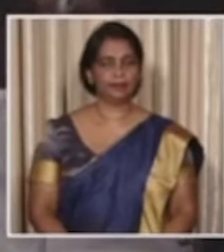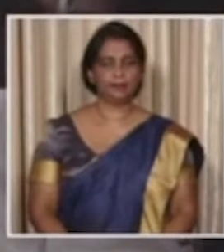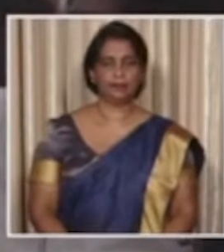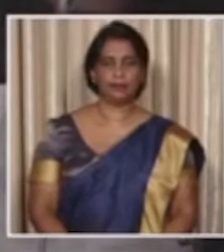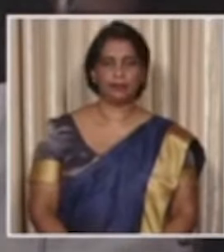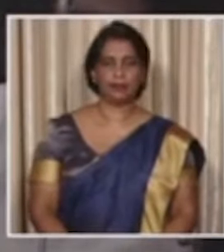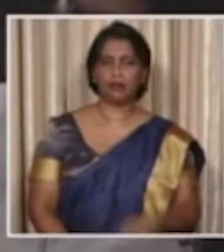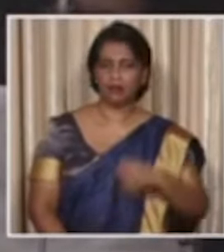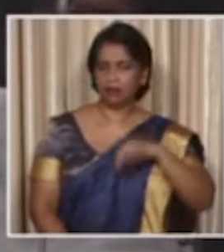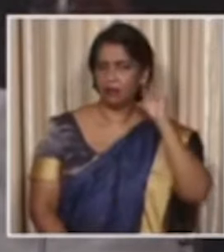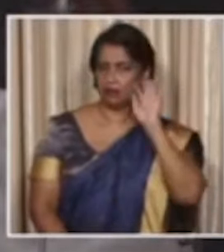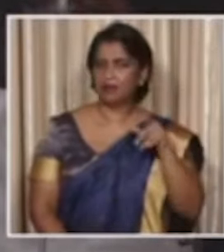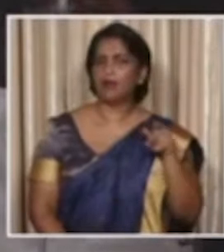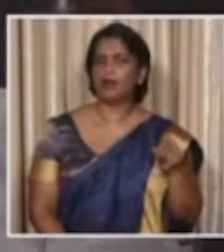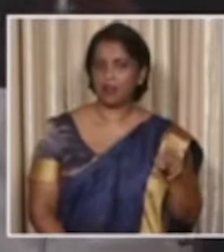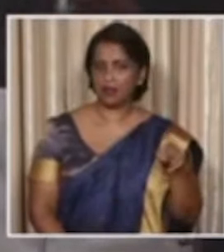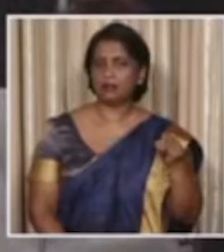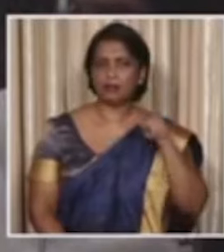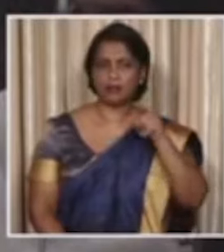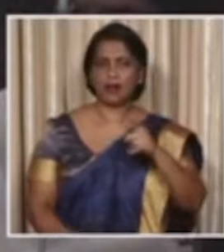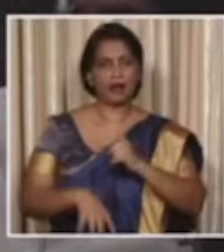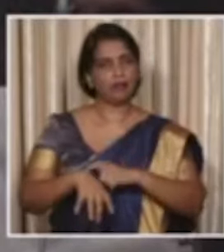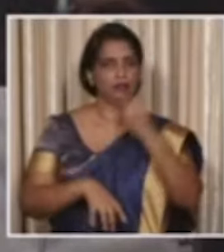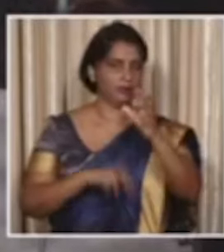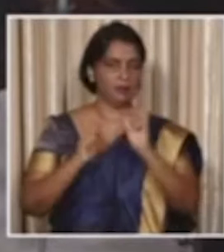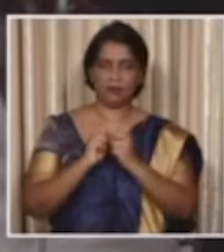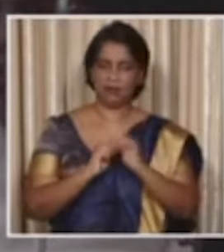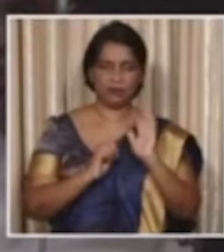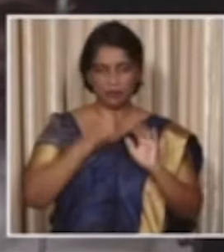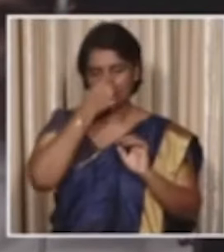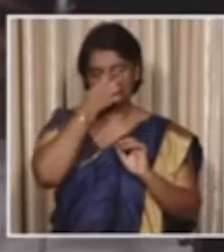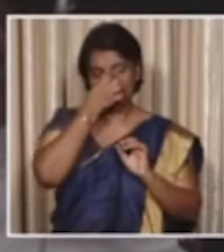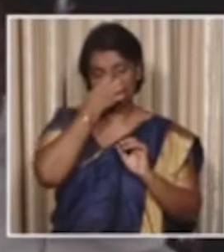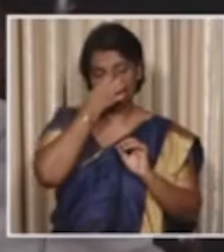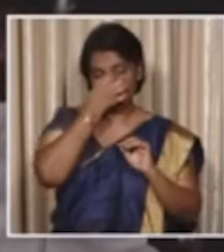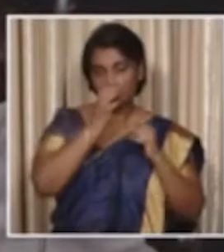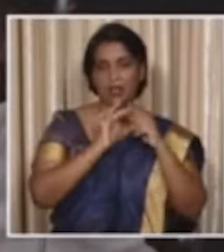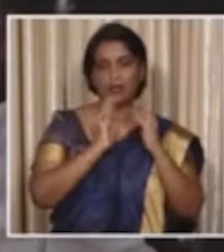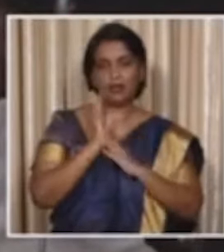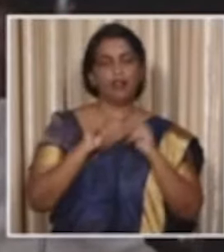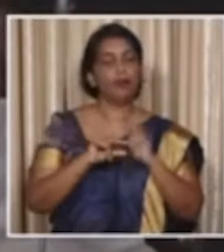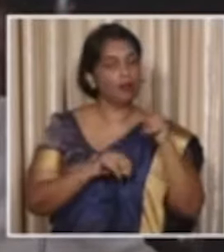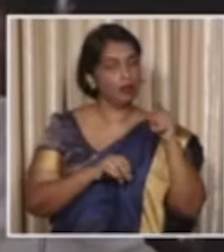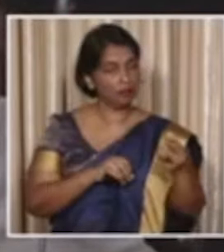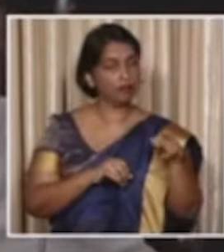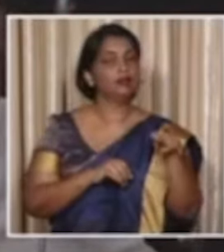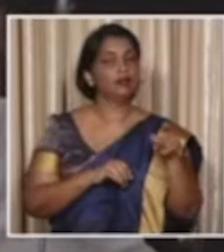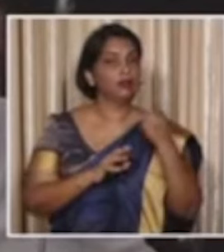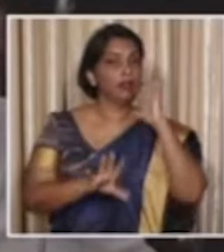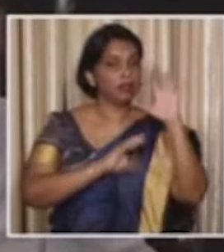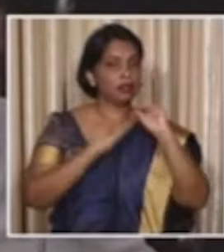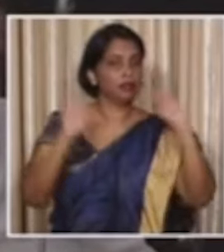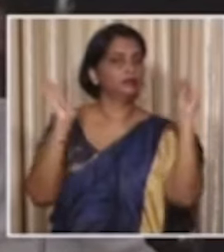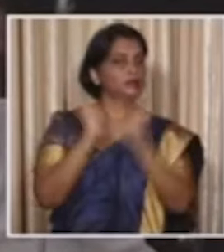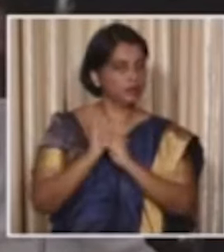ගරු කතානායකතුමනි මට දැනගන්න ඕනේ. දැන් එතුමාගේ කාලේ දෙන්න එක ප්‍රශ්නයක් නෑ. දැන් මේ ජාත්‍යන්තර මූල්‍ය අරමුදලේ සංඛ්‍යා ලේඛන අපි මේකට